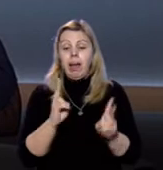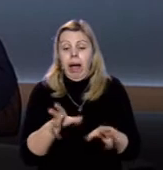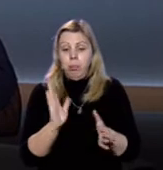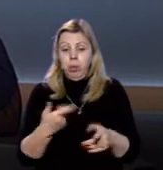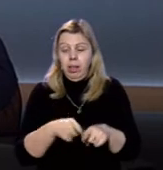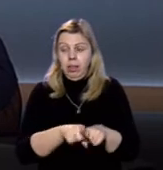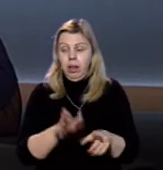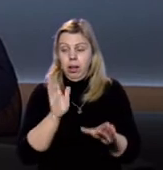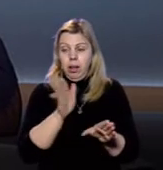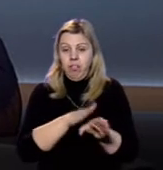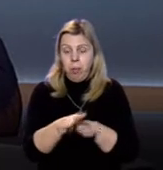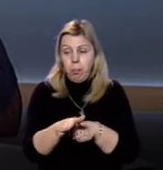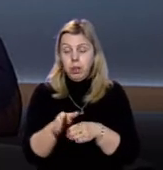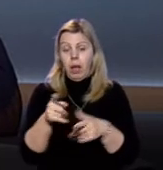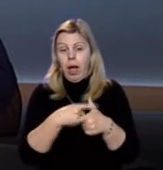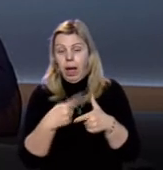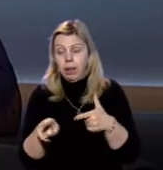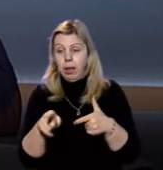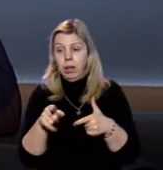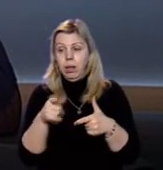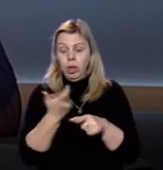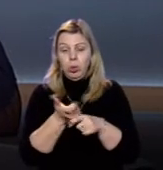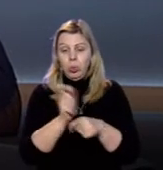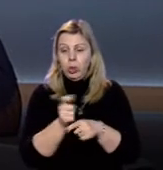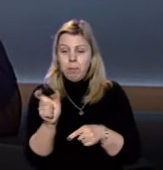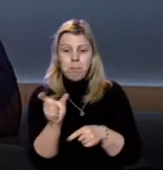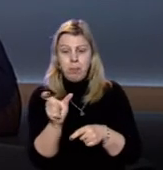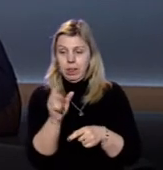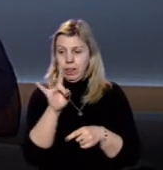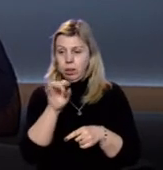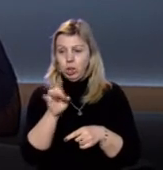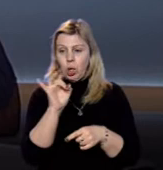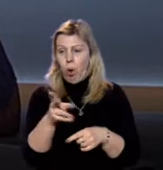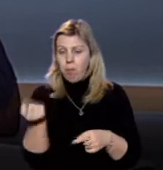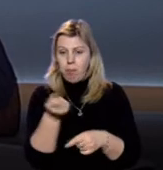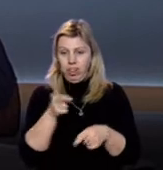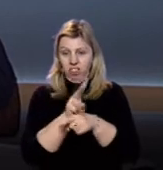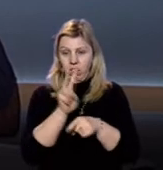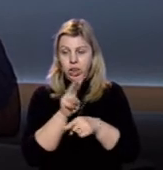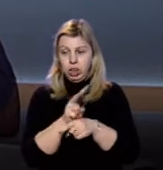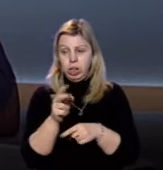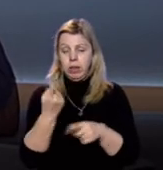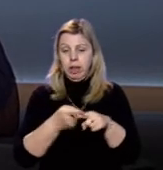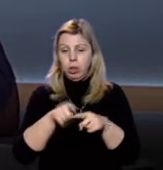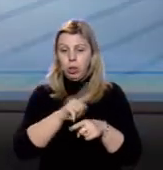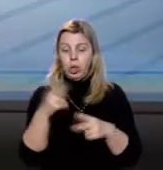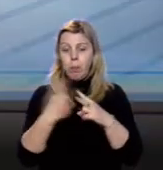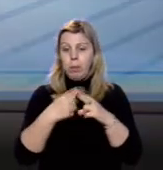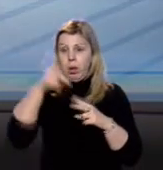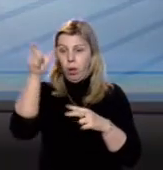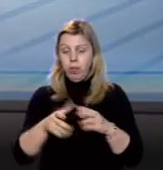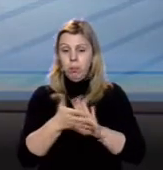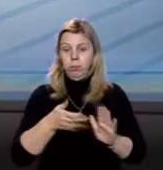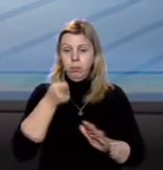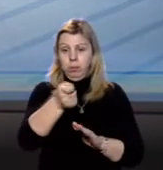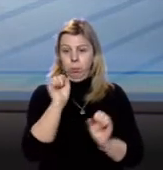відбуватися, але був дуже маленький термін часу, це буквально 2 тижні для того, щоб пільговик зміг подати